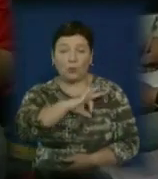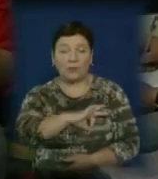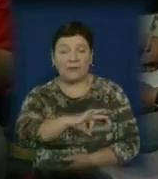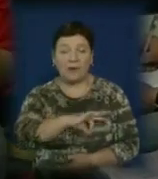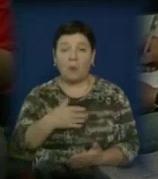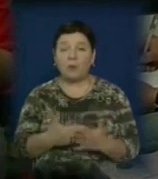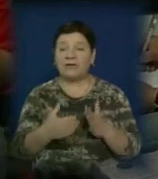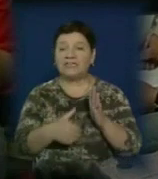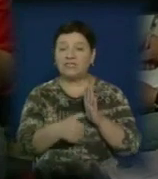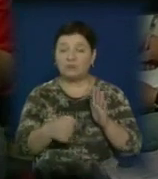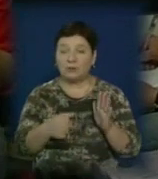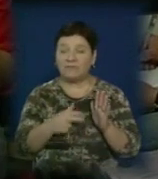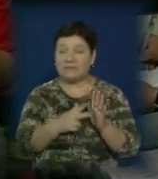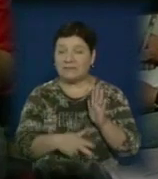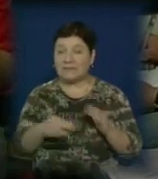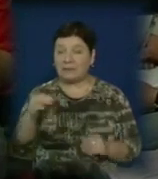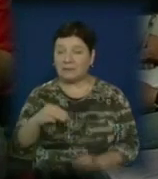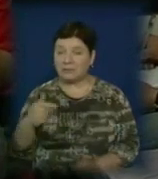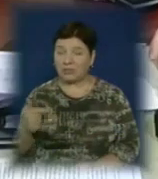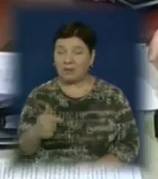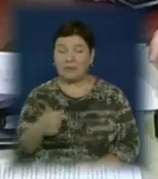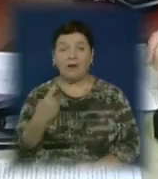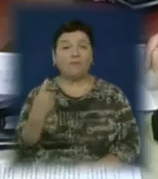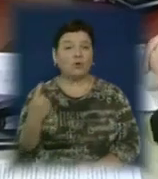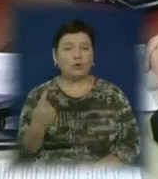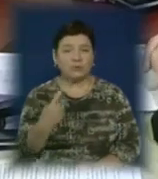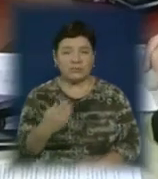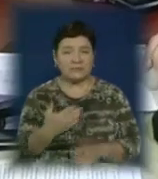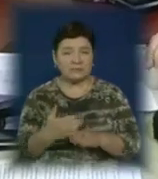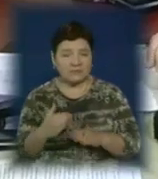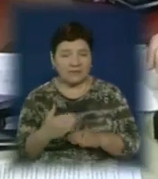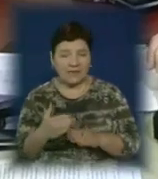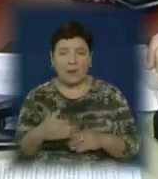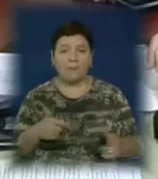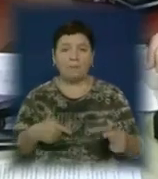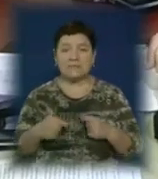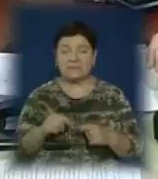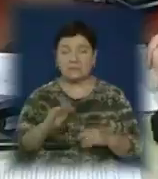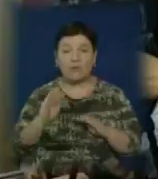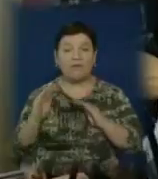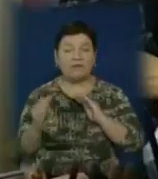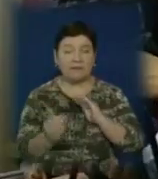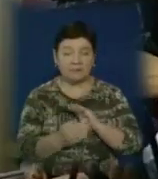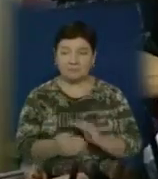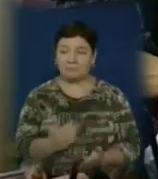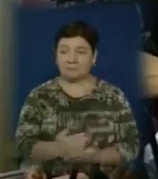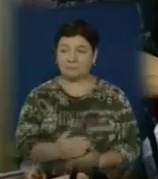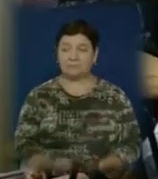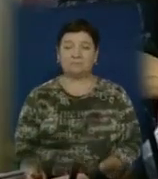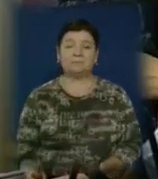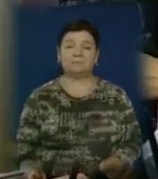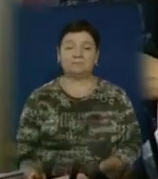суму понад 680 тисяч гривень. Водночас велика частина місцевого бізнесу перебуває в тіні.